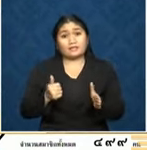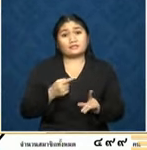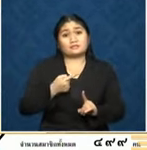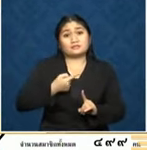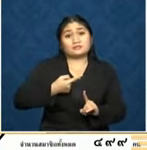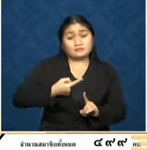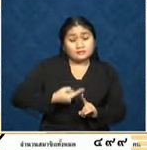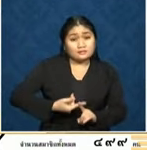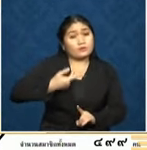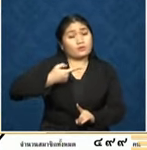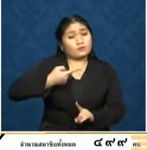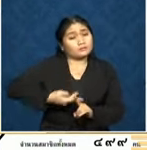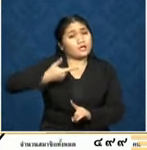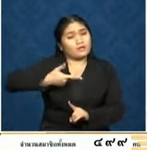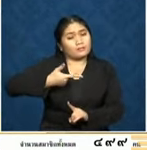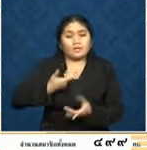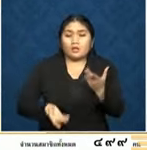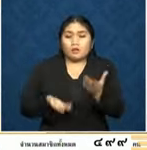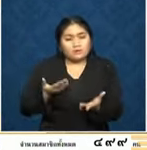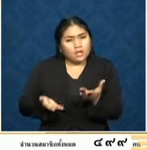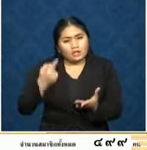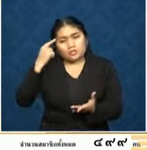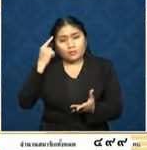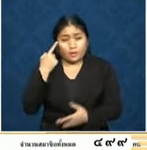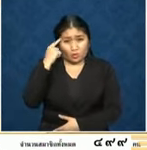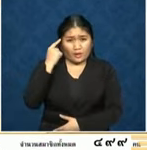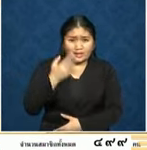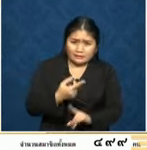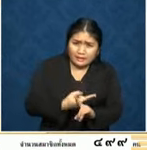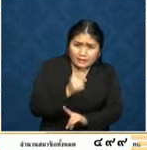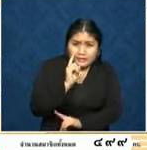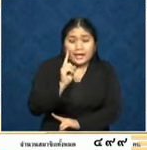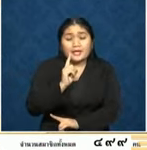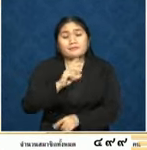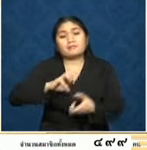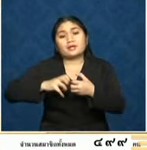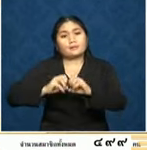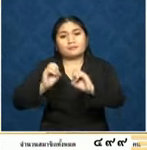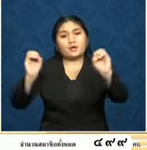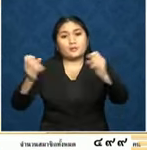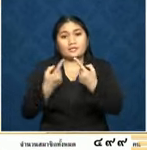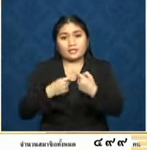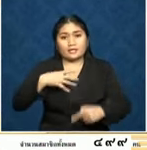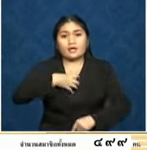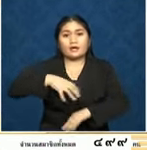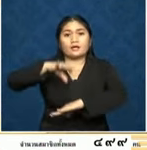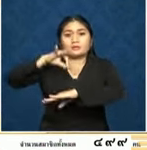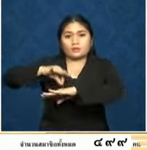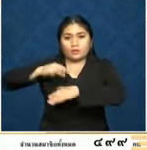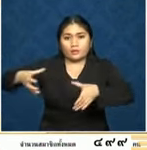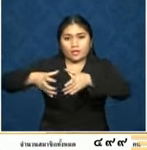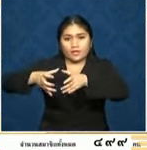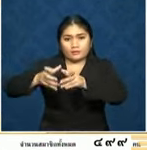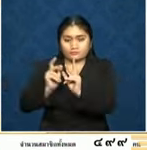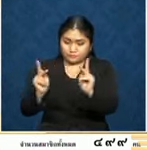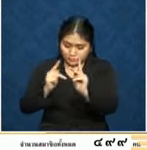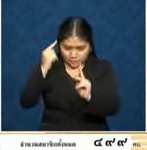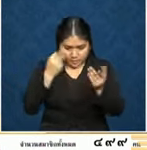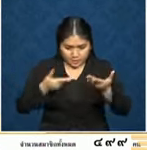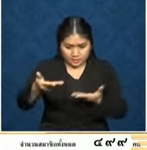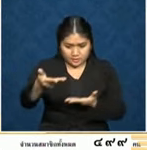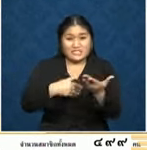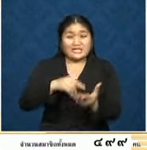าสส่วนจะเป็นเดือนไหนเนี่ยผมไม่ได้ติดใจนะครับผมนึกอยากให้ตั้งกรรมาธิการขึ้นมาศึกษาเรื่องนี้ว่าเดือนไหนเป็น